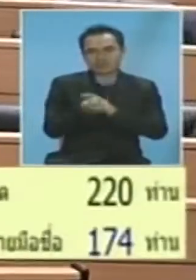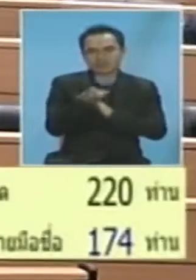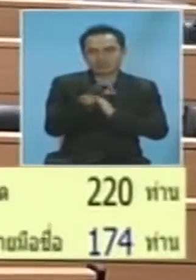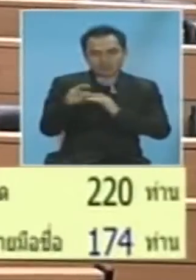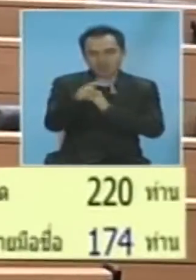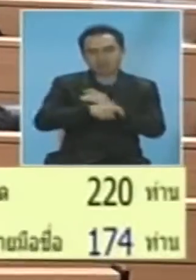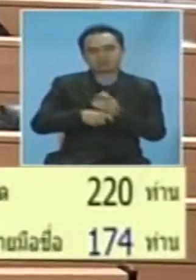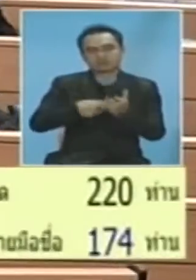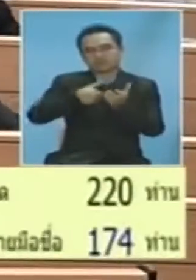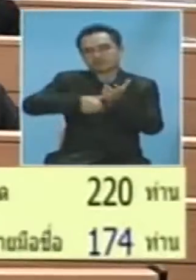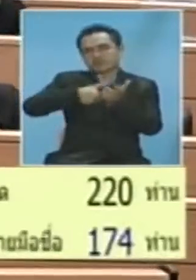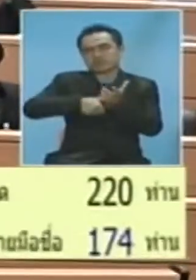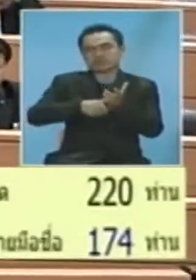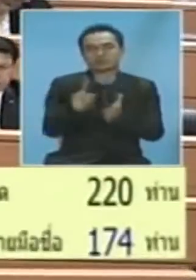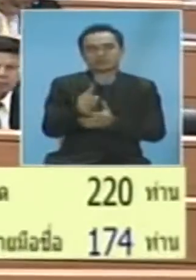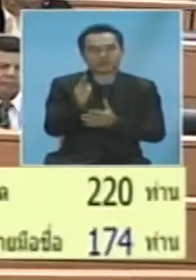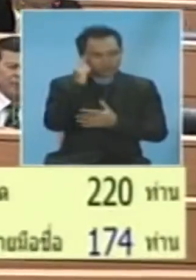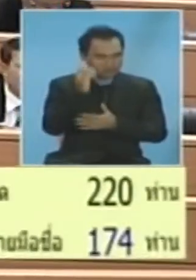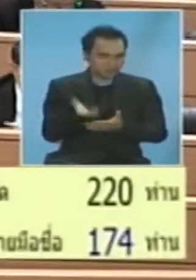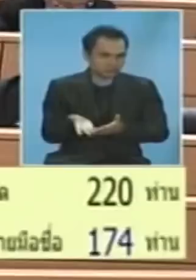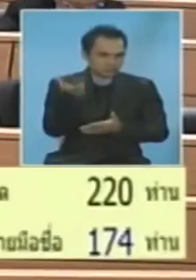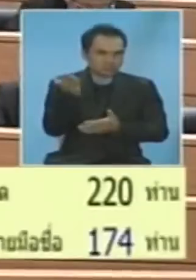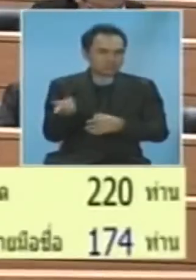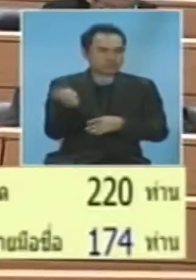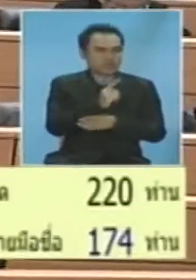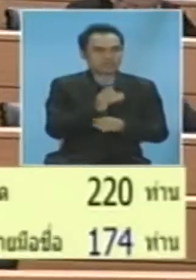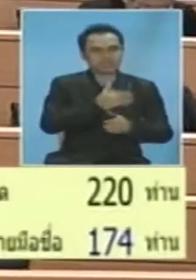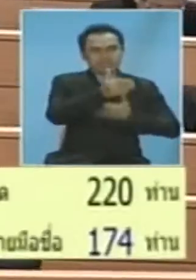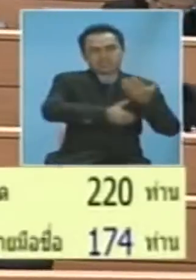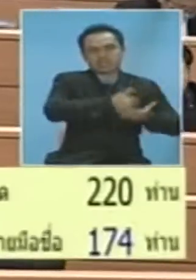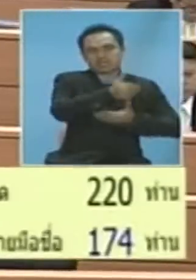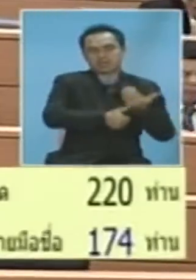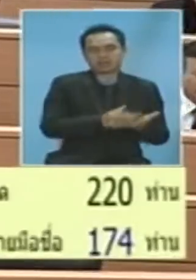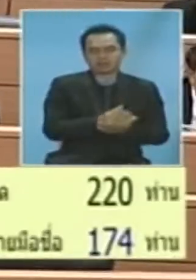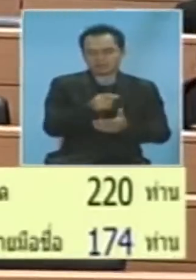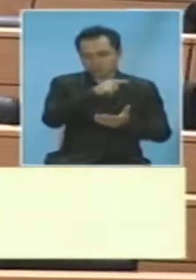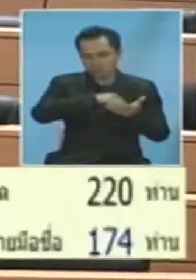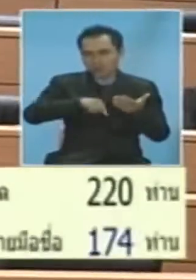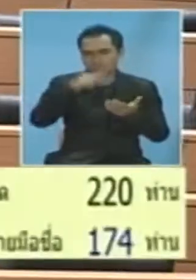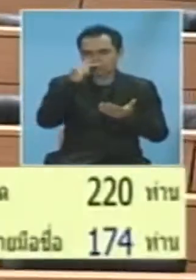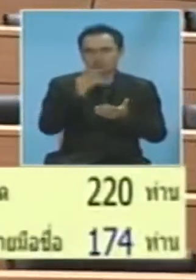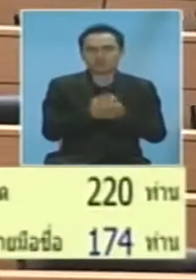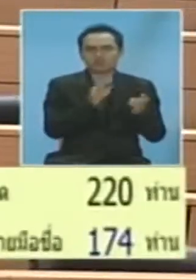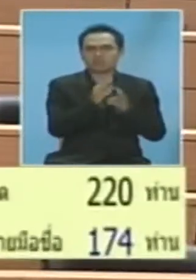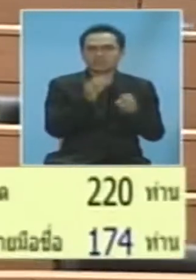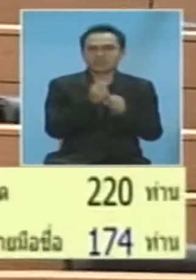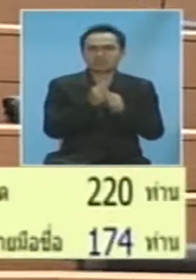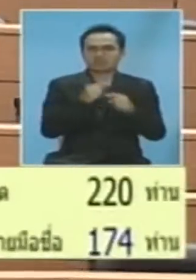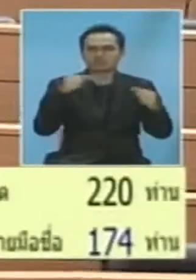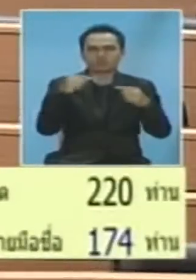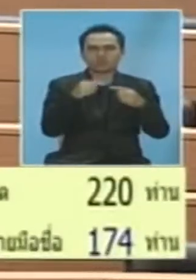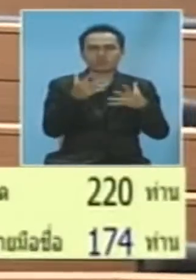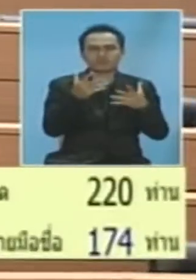ล้วก็รับจำนำในราคาที่สูงกว่าราคาตลาดก็ไม่ใช่ การรับจำนำที่แท้จริงเช่